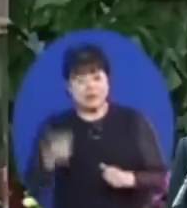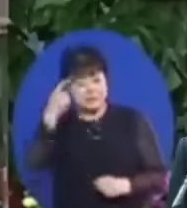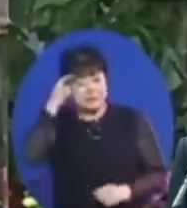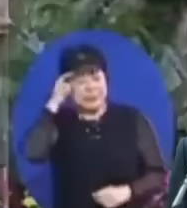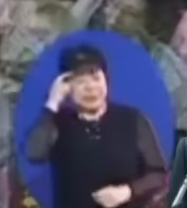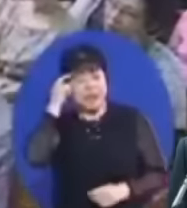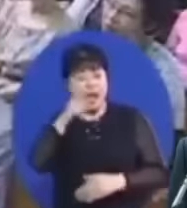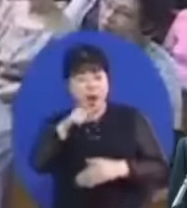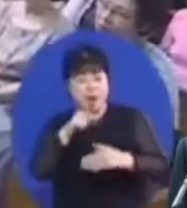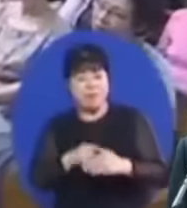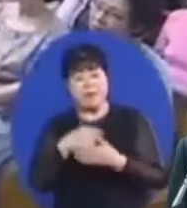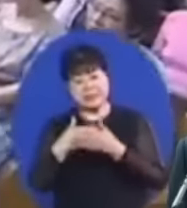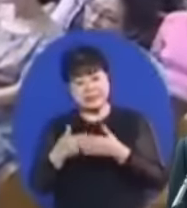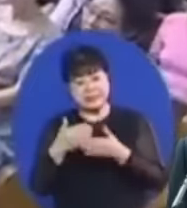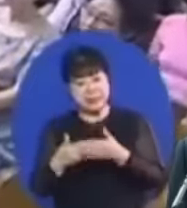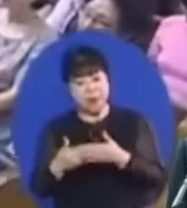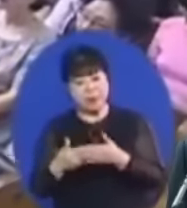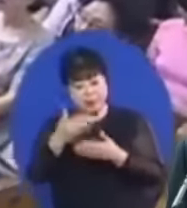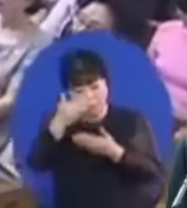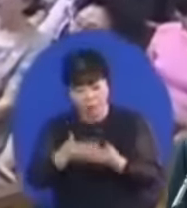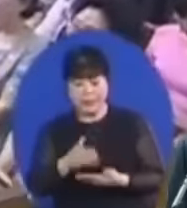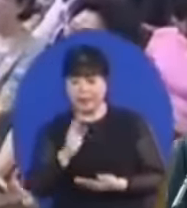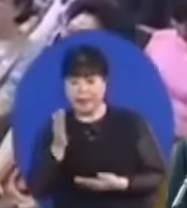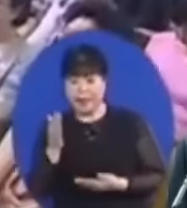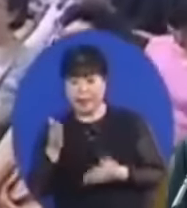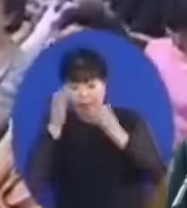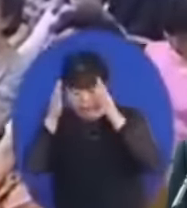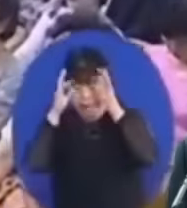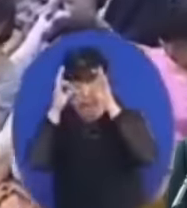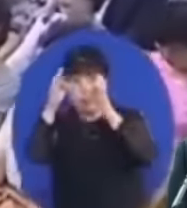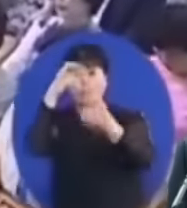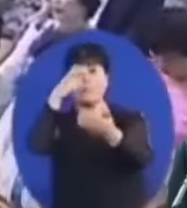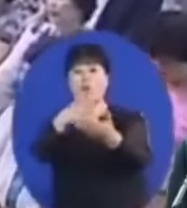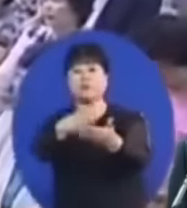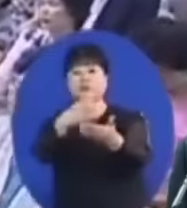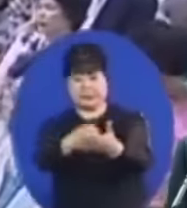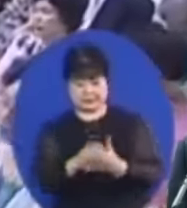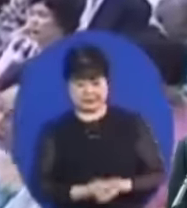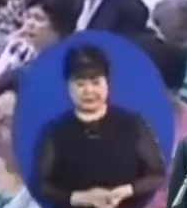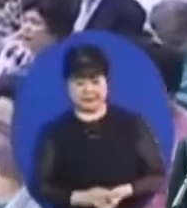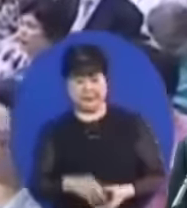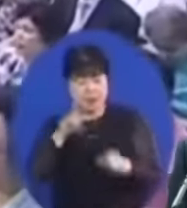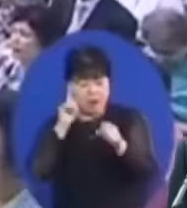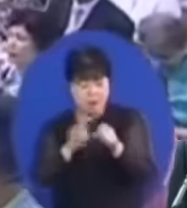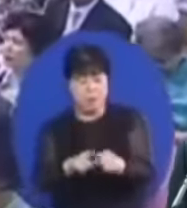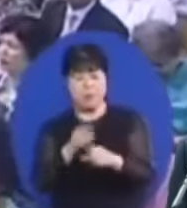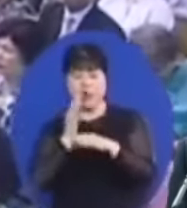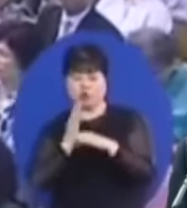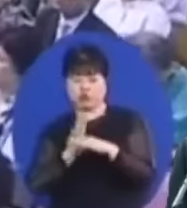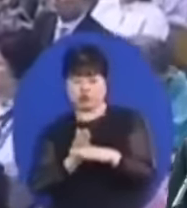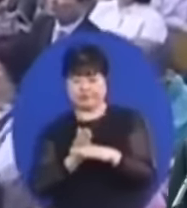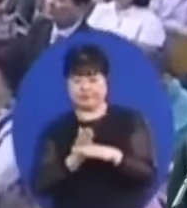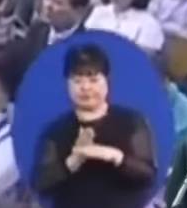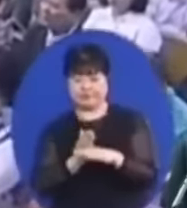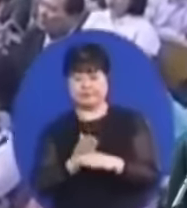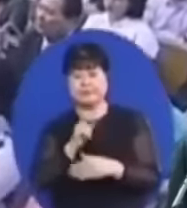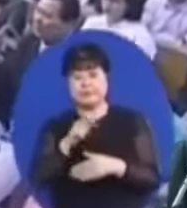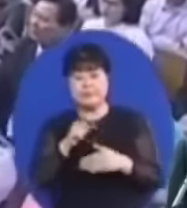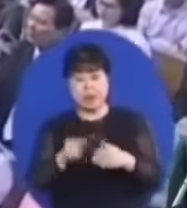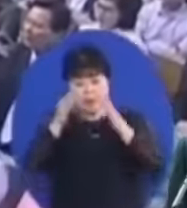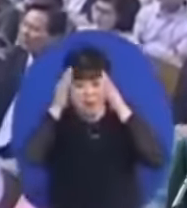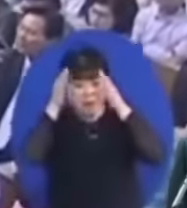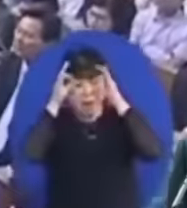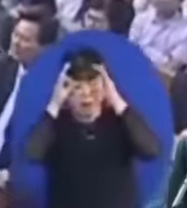상상하고 마음속에 그리면 그것을 얻게 될 것이다. 바라보면 법칙입니다. 어떤 것을 목표를 중심으로 마음에